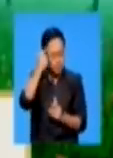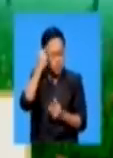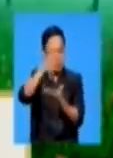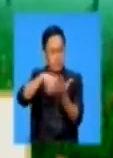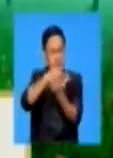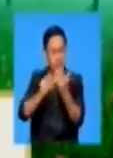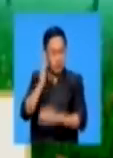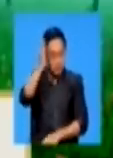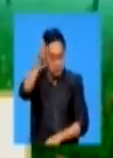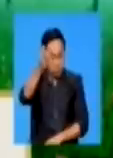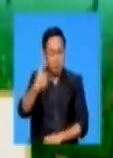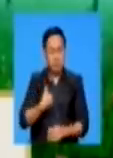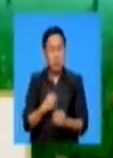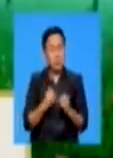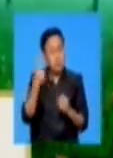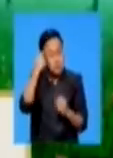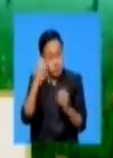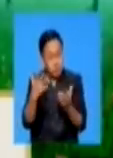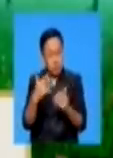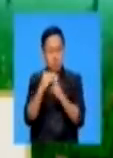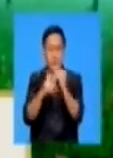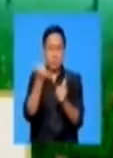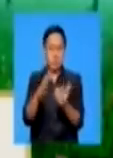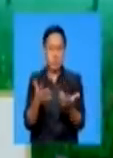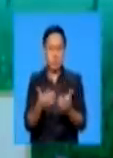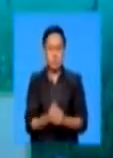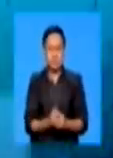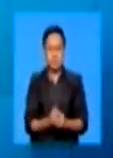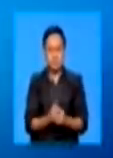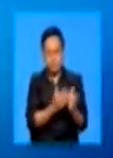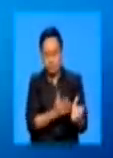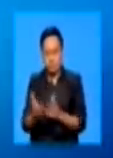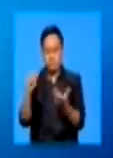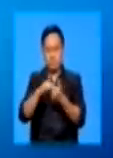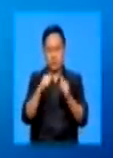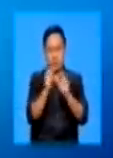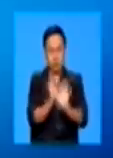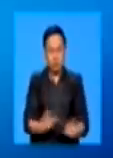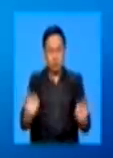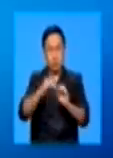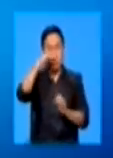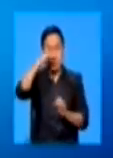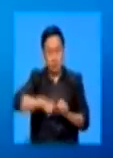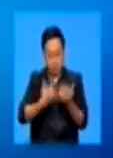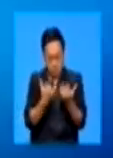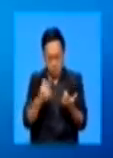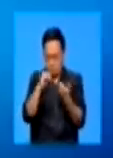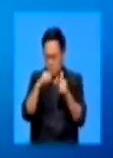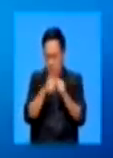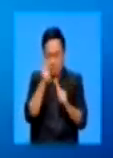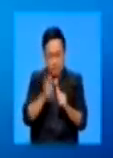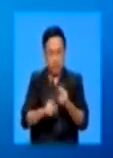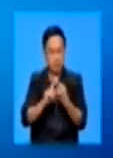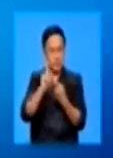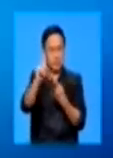ตทุกอย่างเลยนะครับไม่งั้นมันจะเกิดอะไรไม่ได้ปัญหาสำคัญของบ้านเราในเวลานี้นะครับสิ่งที่ผมเป็นกังวลอยู่หลายเรื่องด้วยกันนะเรื่องแรก